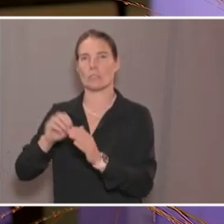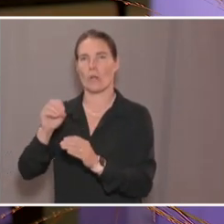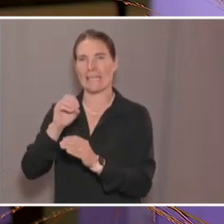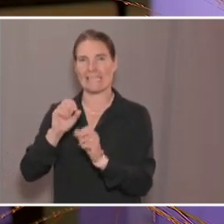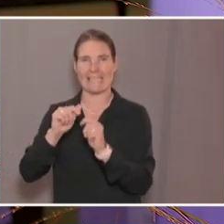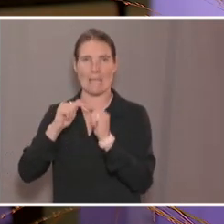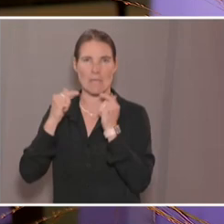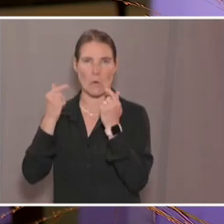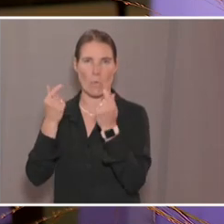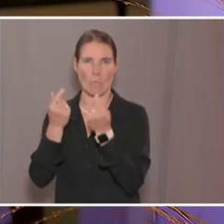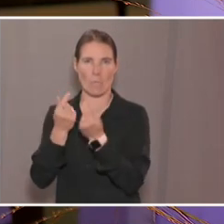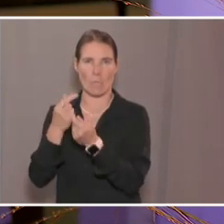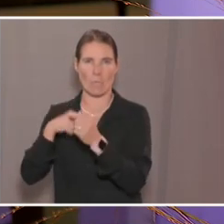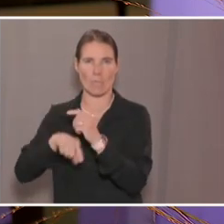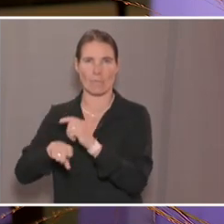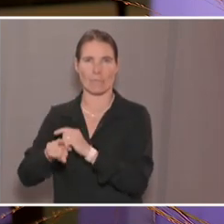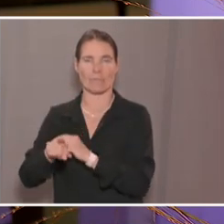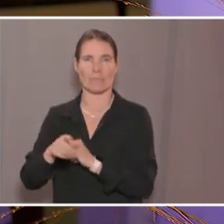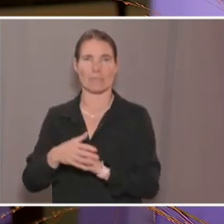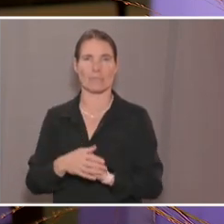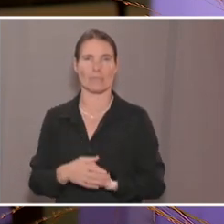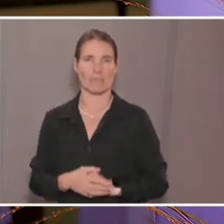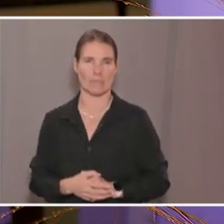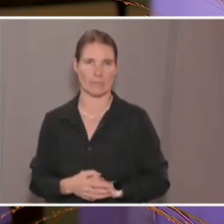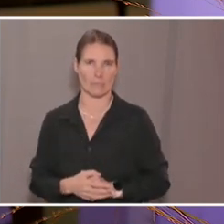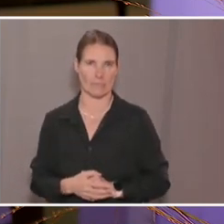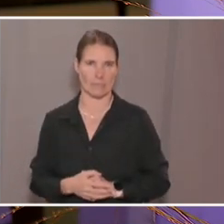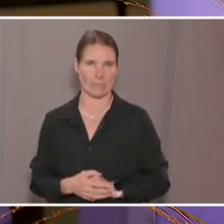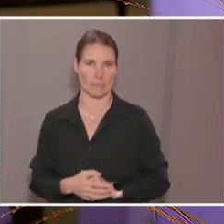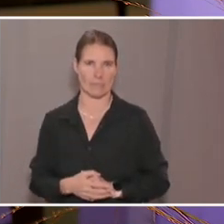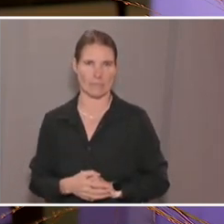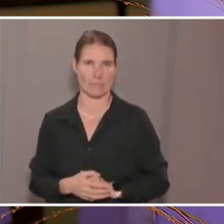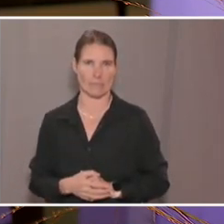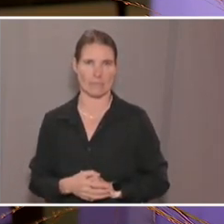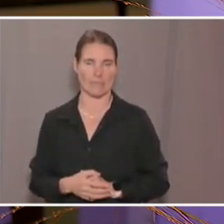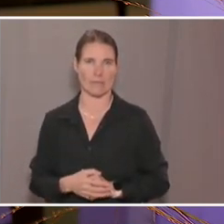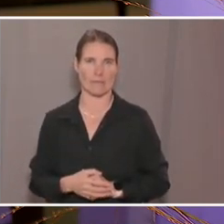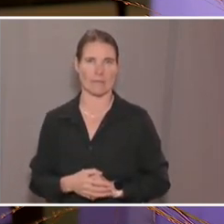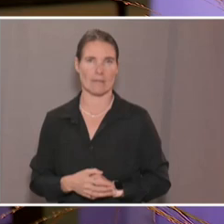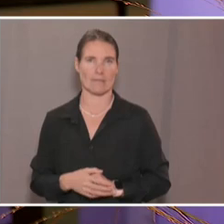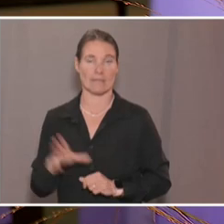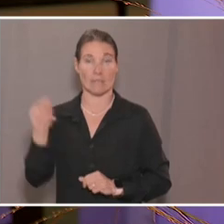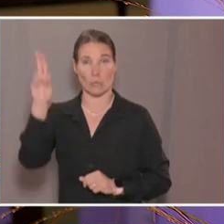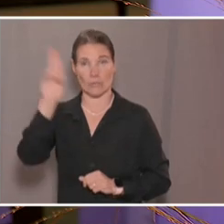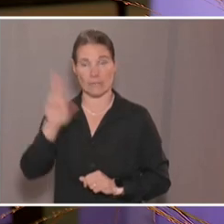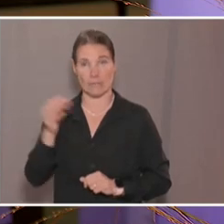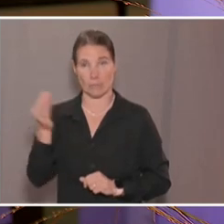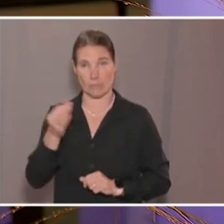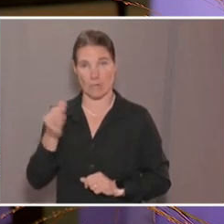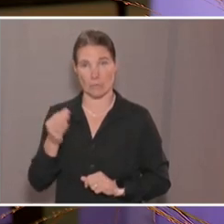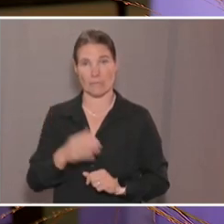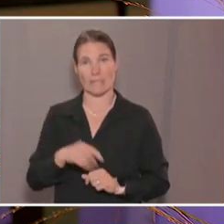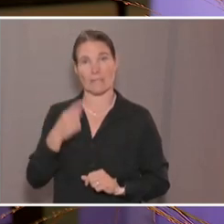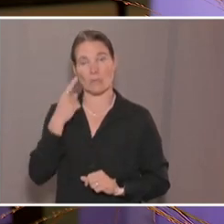ja auch über die Zukunft der Universität mit beschließt und mitbefindet und mitberät. Insofern finde